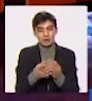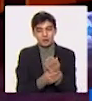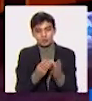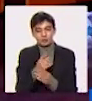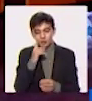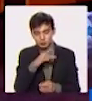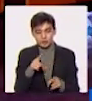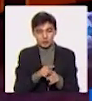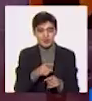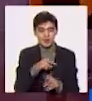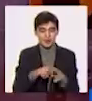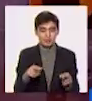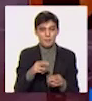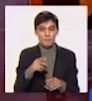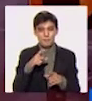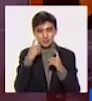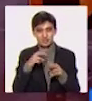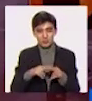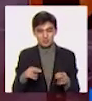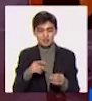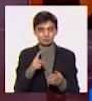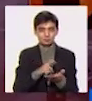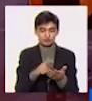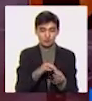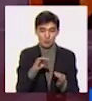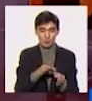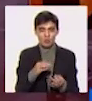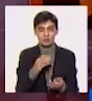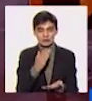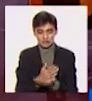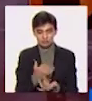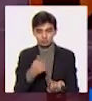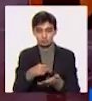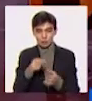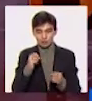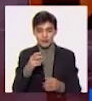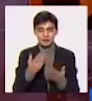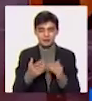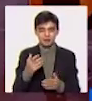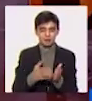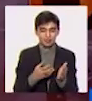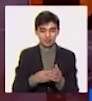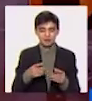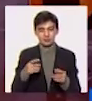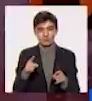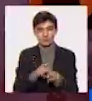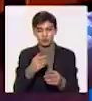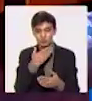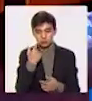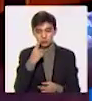өзі, маскалар сияқты барлық дәріханаларда тапшы болып жатыр. Егер оны таппаған жағдайда, қолдағы бактериялар немен залсыздандыруға